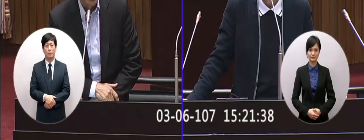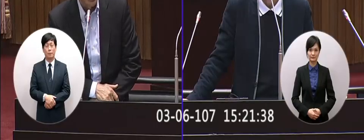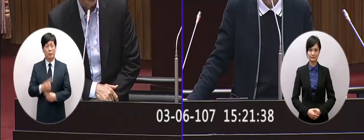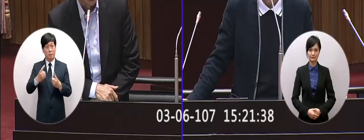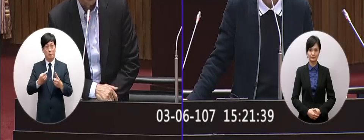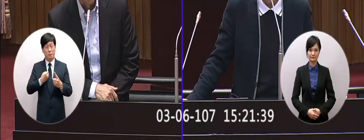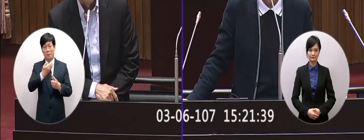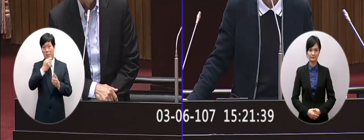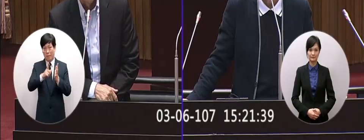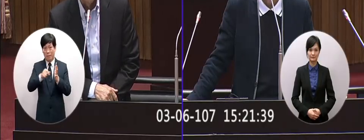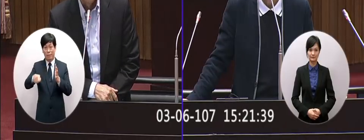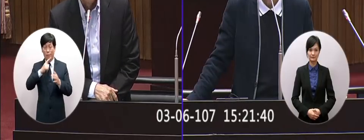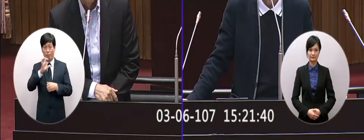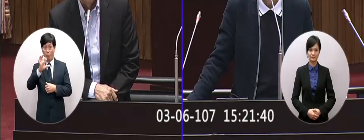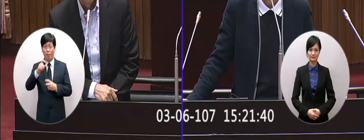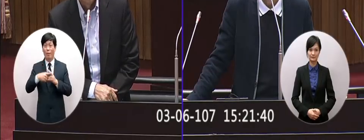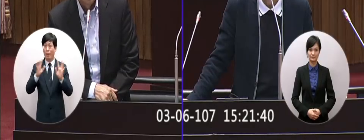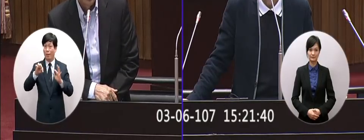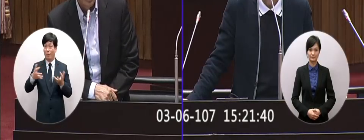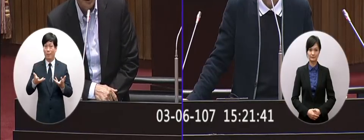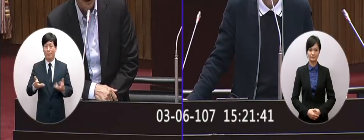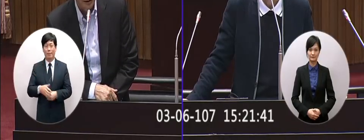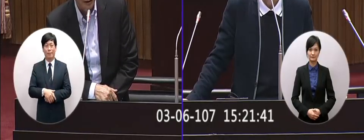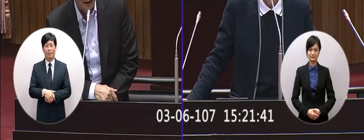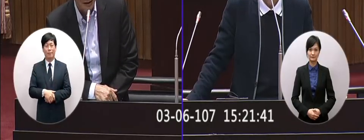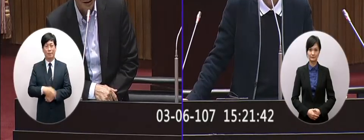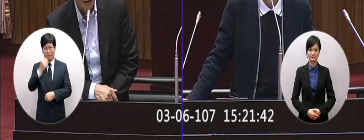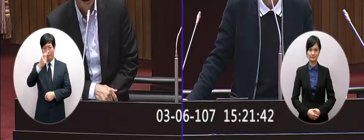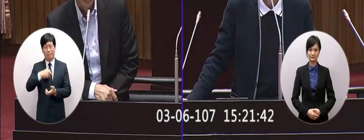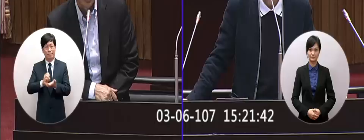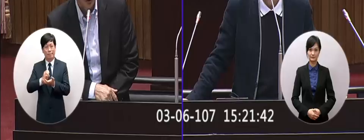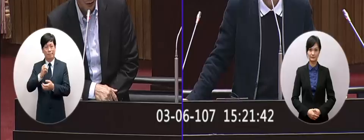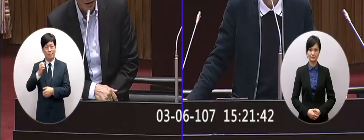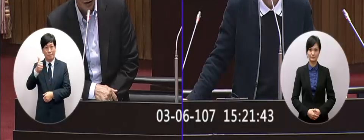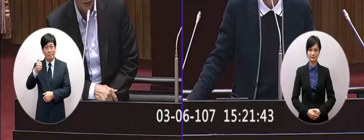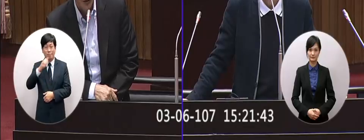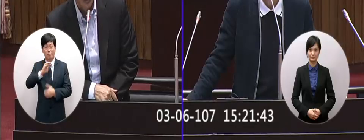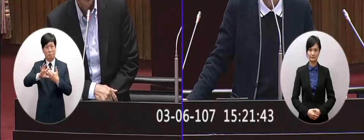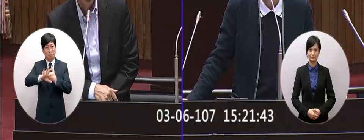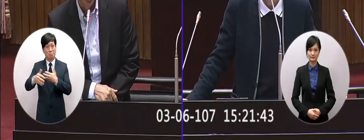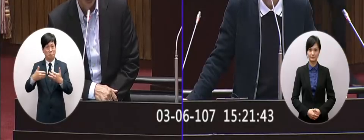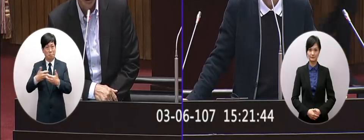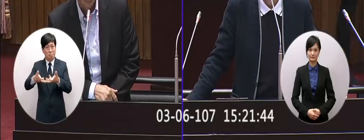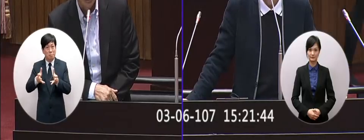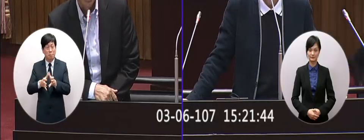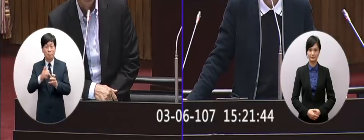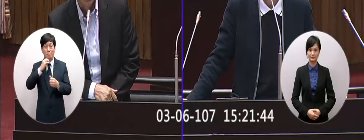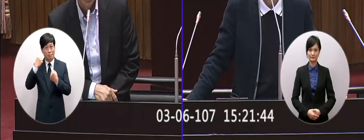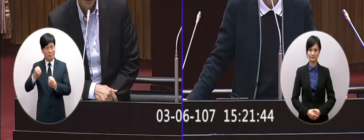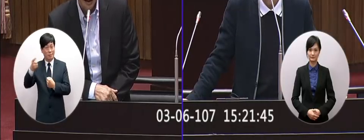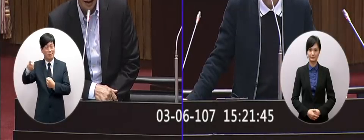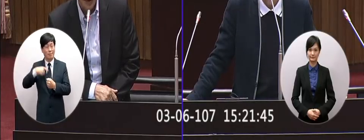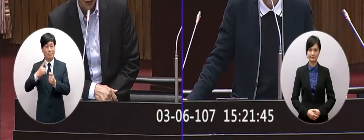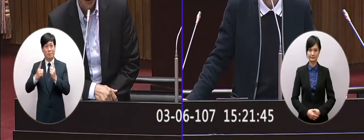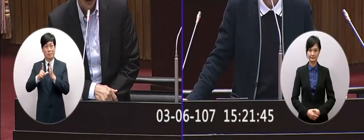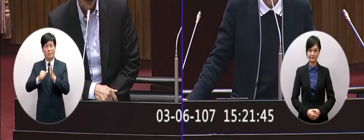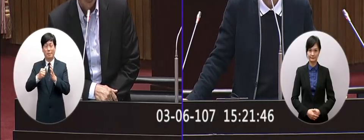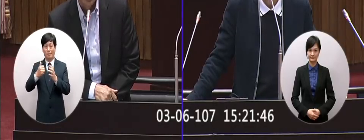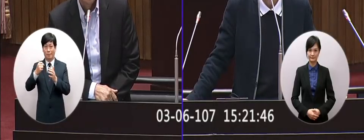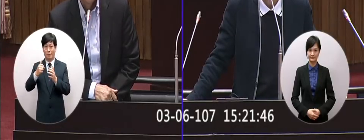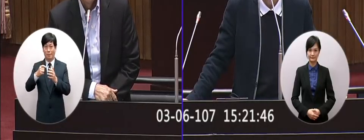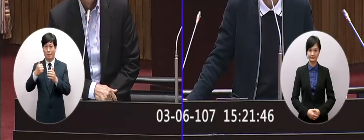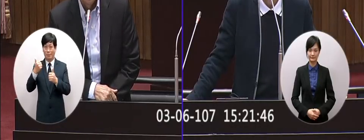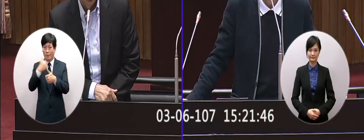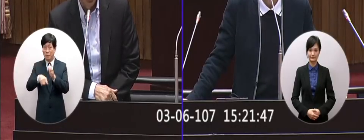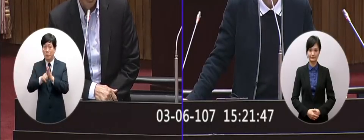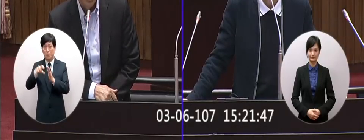比利时的尿尿小童哈，一件事情呢，特别哈要感谢我们外交部哈驻比利时的代表处的同